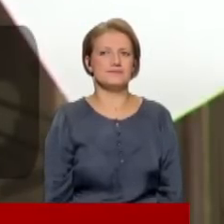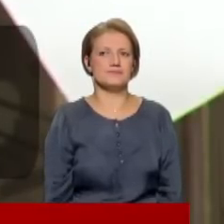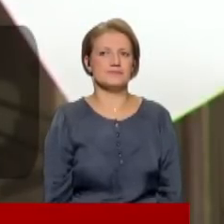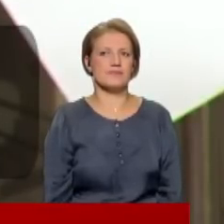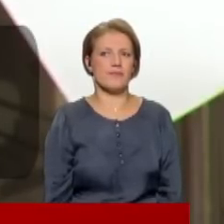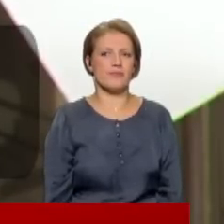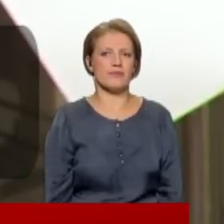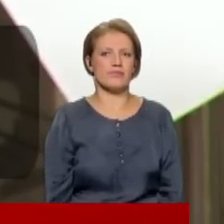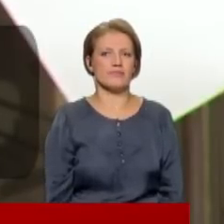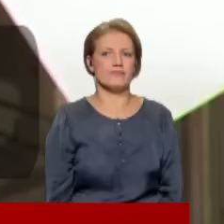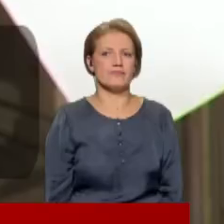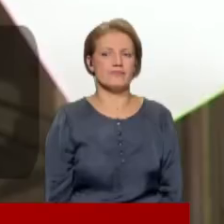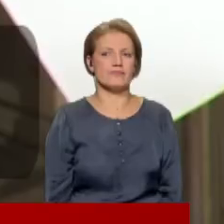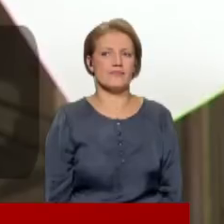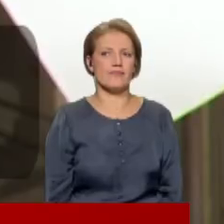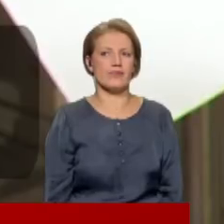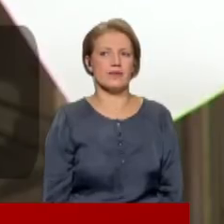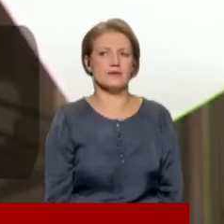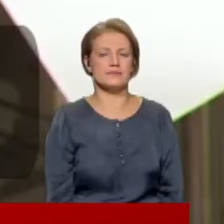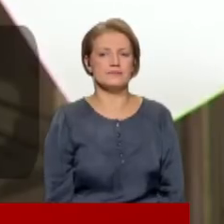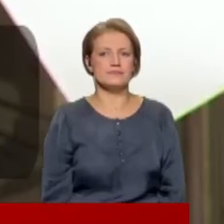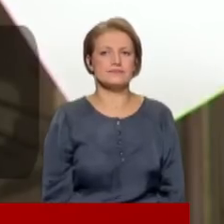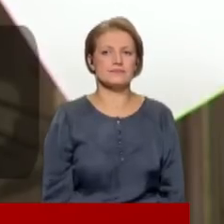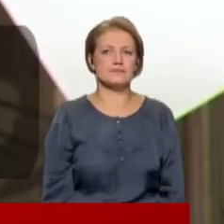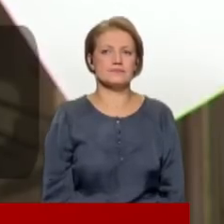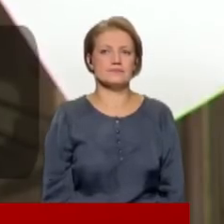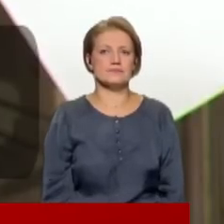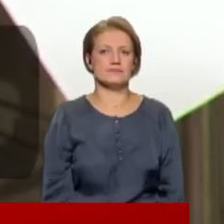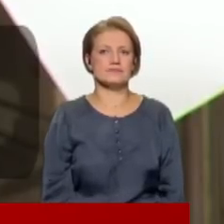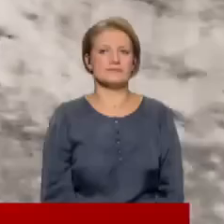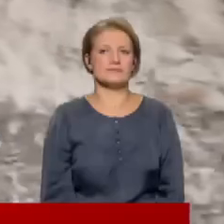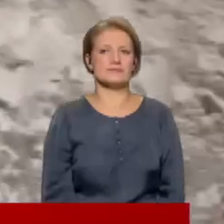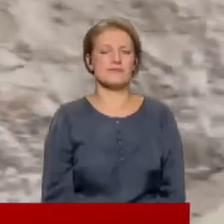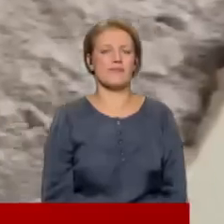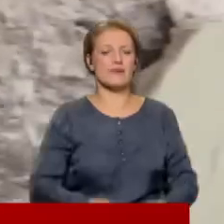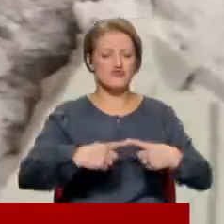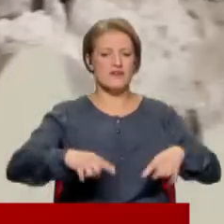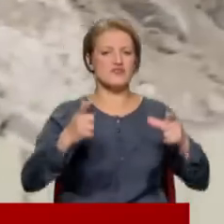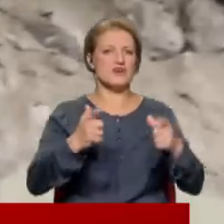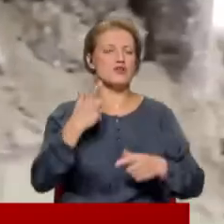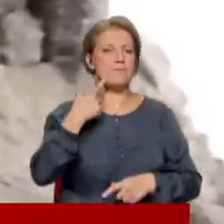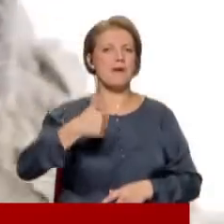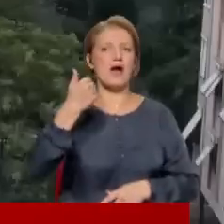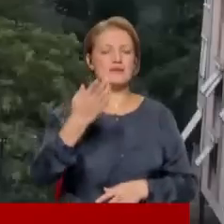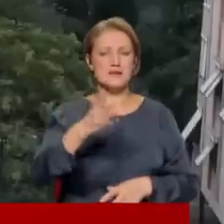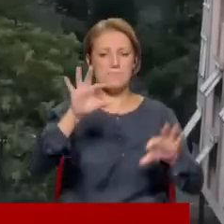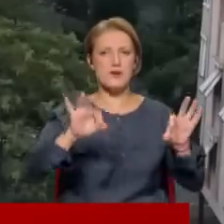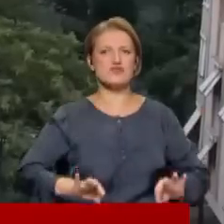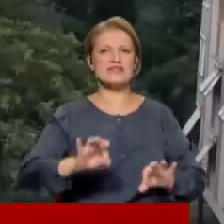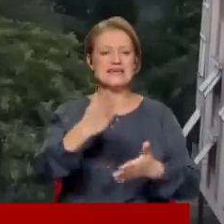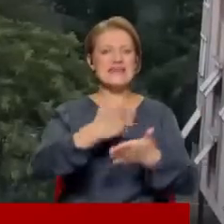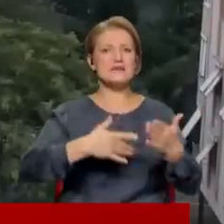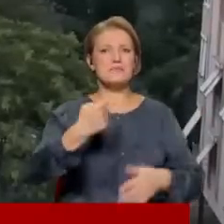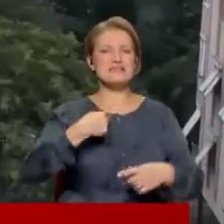bir planımız var. Birincisi zaten devam eden bir kentsel dönüşüm çalışması var. Çevre ve Şehircilik Bakanlığı'nın başlattığı